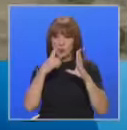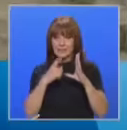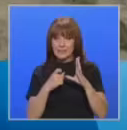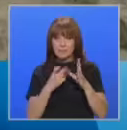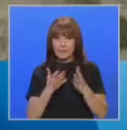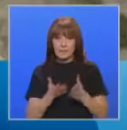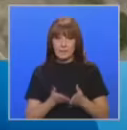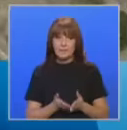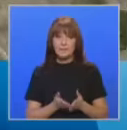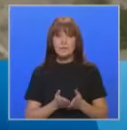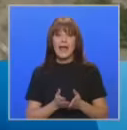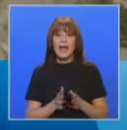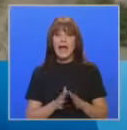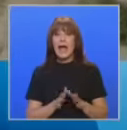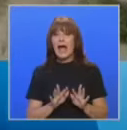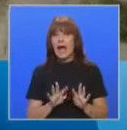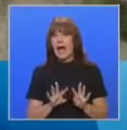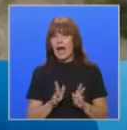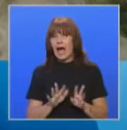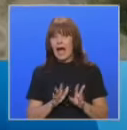Манолов. Но ако